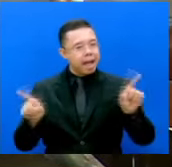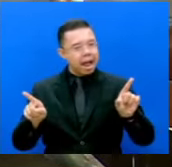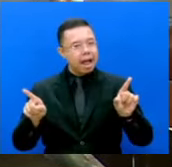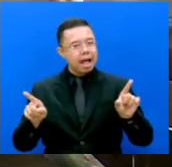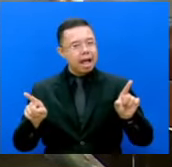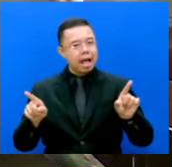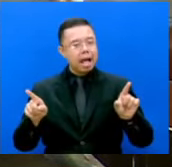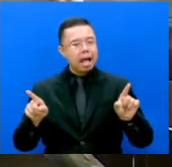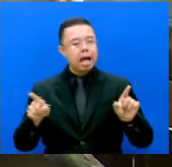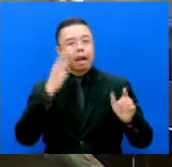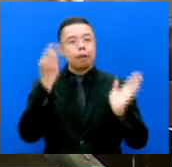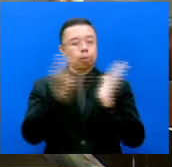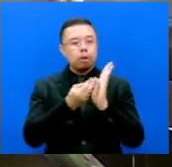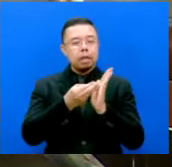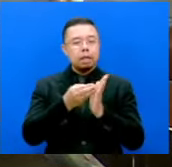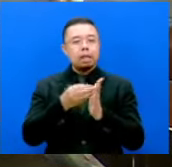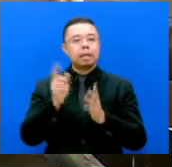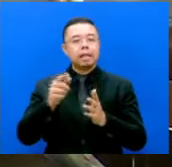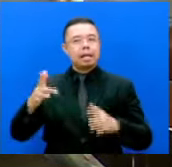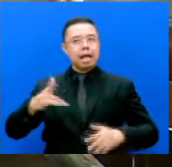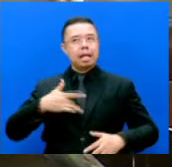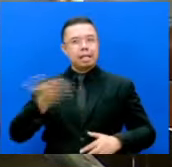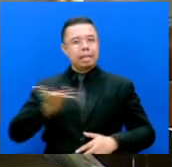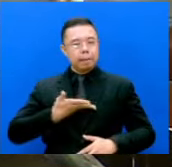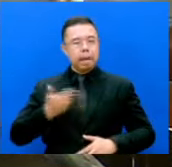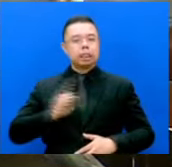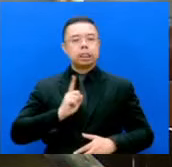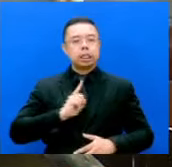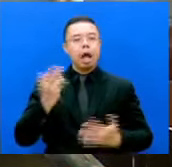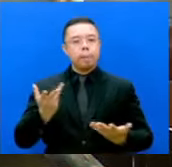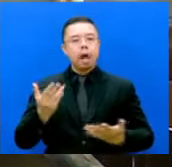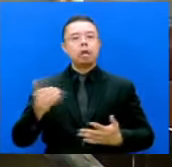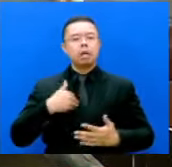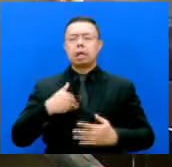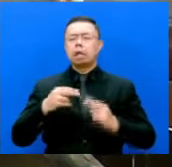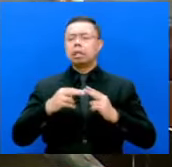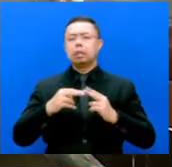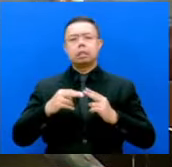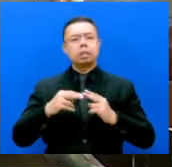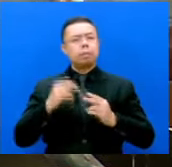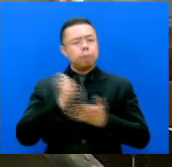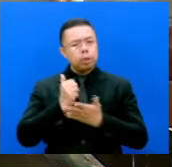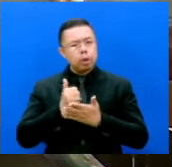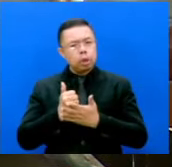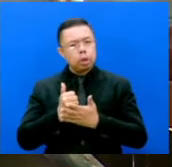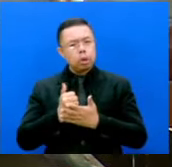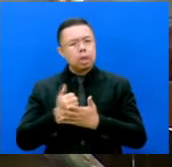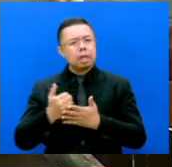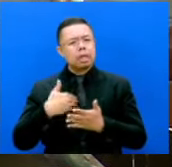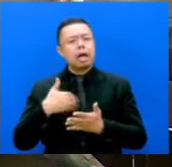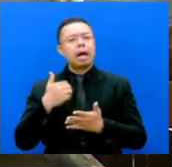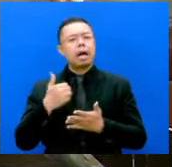yang sebenarnya, karena yang saya rasakan, dan yang saya lakukan adalah hal yang betul-betul menurut saya yang